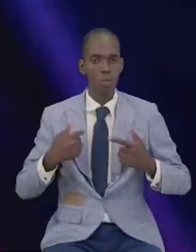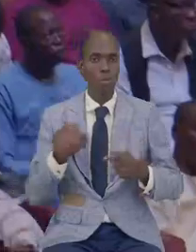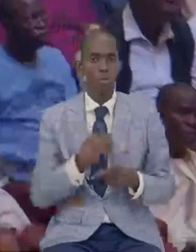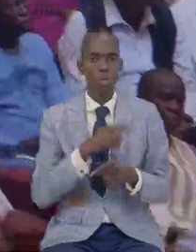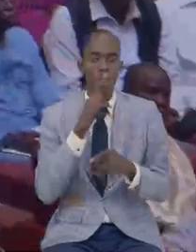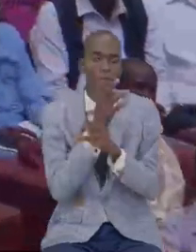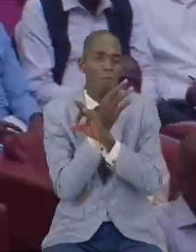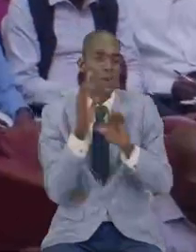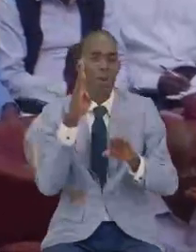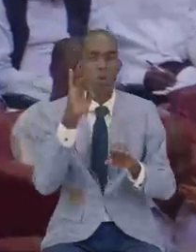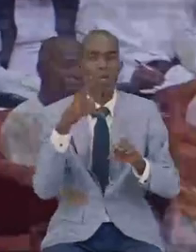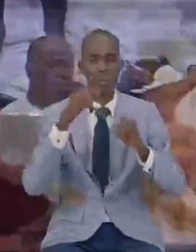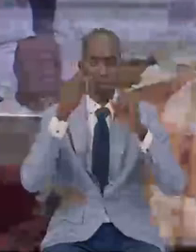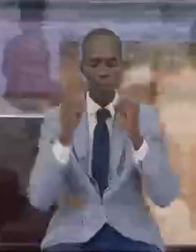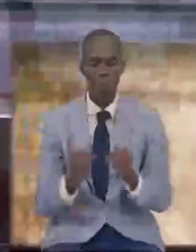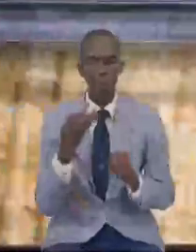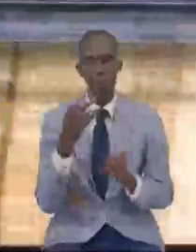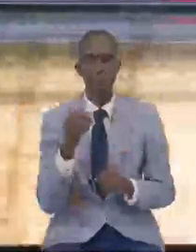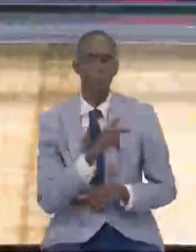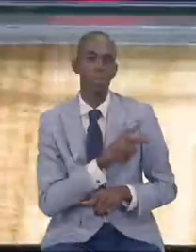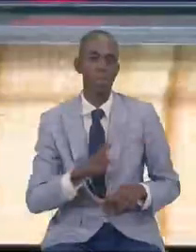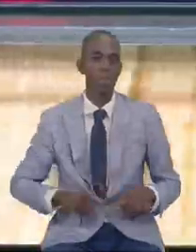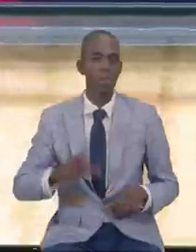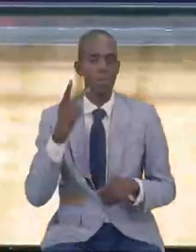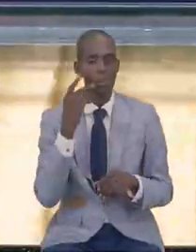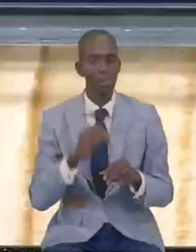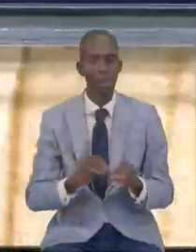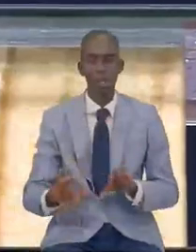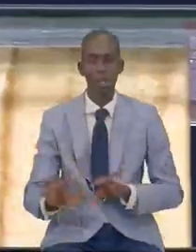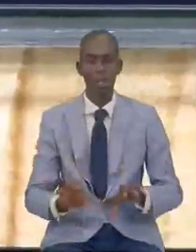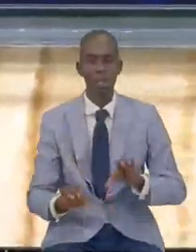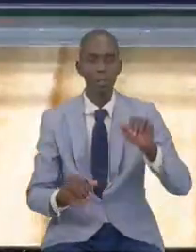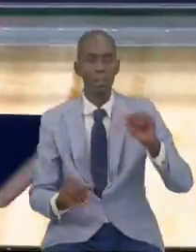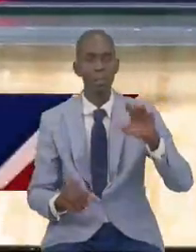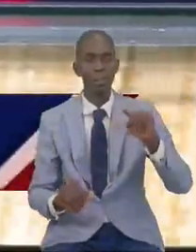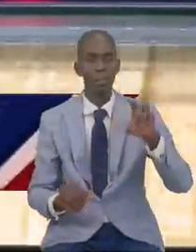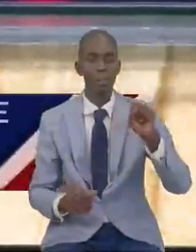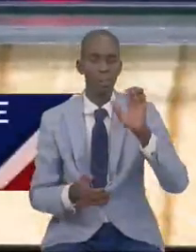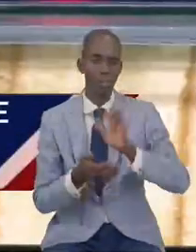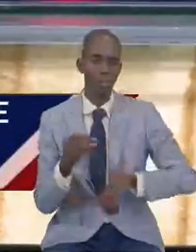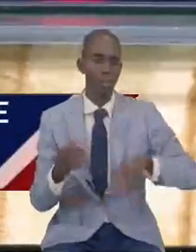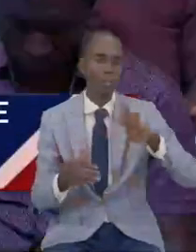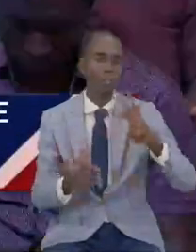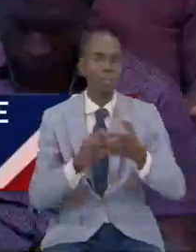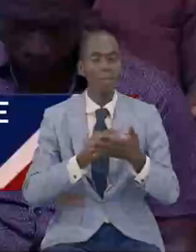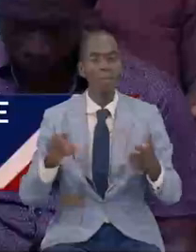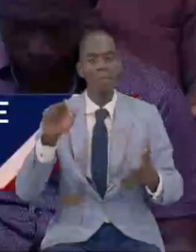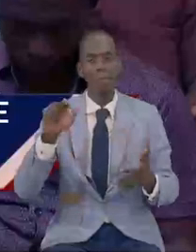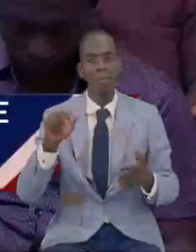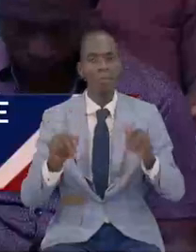puissance du roi. Nous allons aux actes, actes 4, 13, actes chapitre